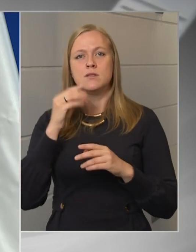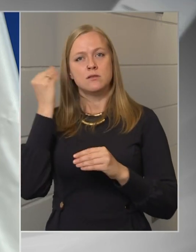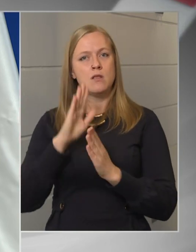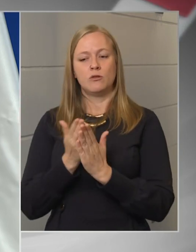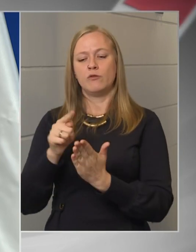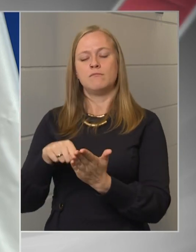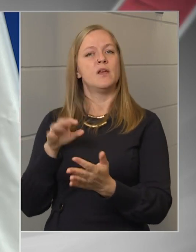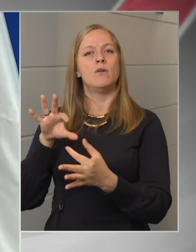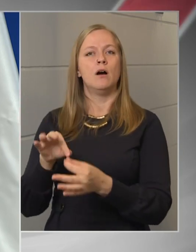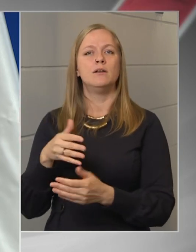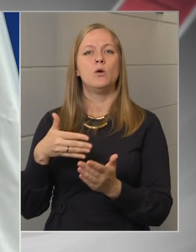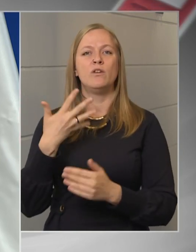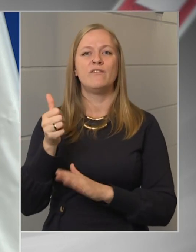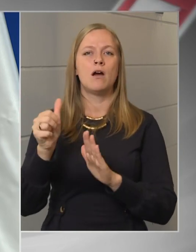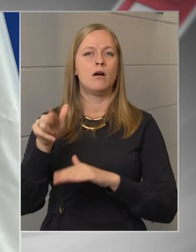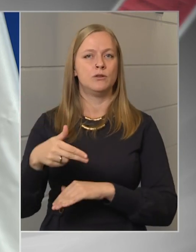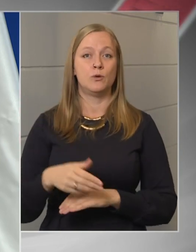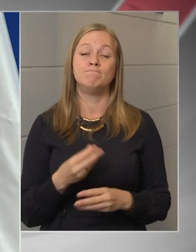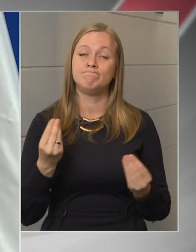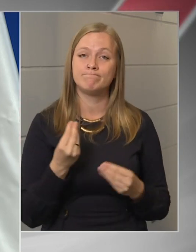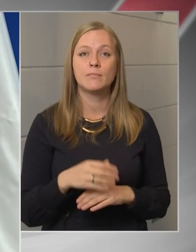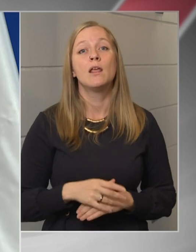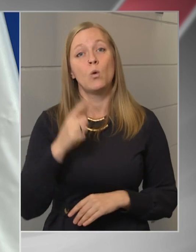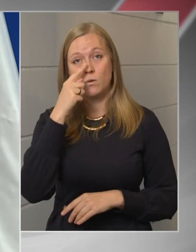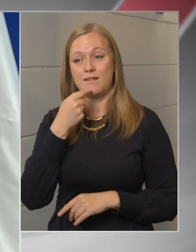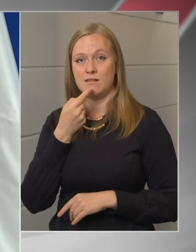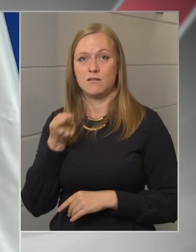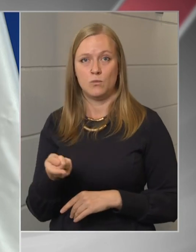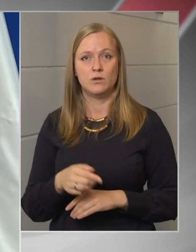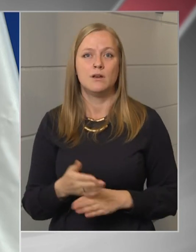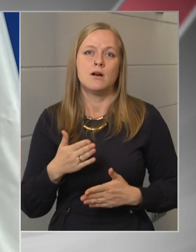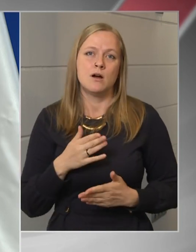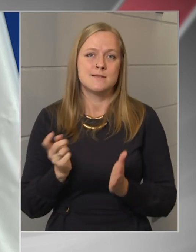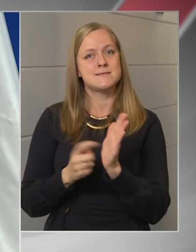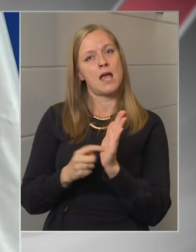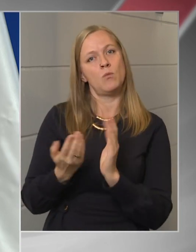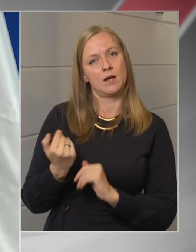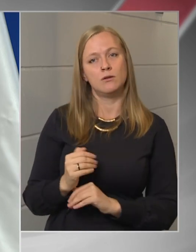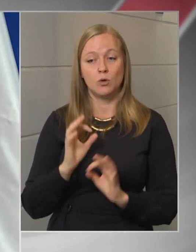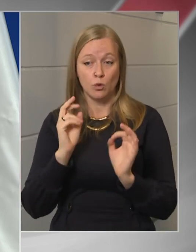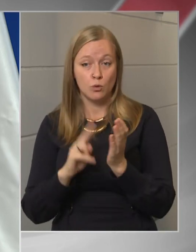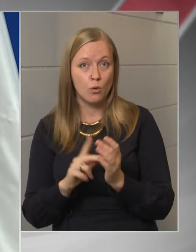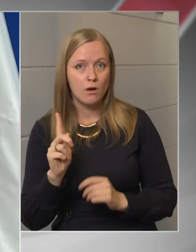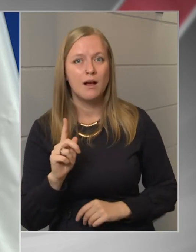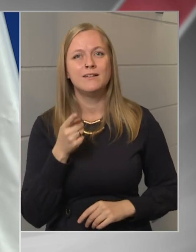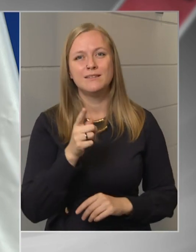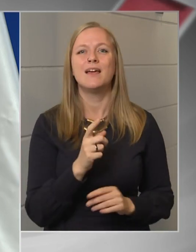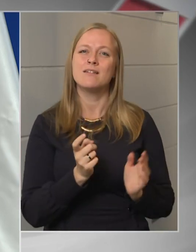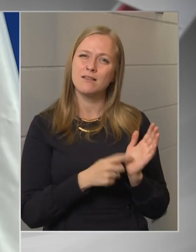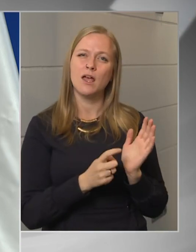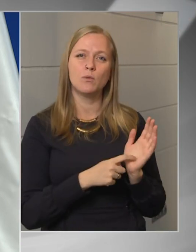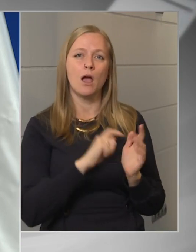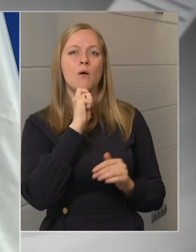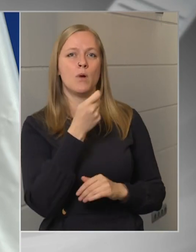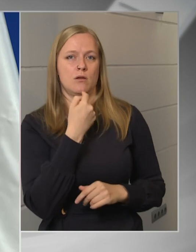mi van 1956-ról. Mert ha az oroszok ezt mondják, azt számon kérjük, szerintem joggal tesszük, de különösen számon kell kérjük azt,